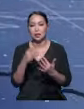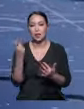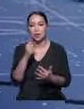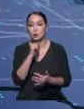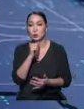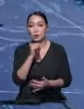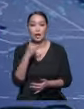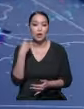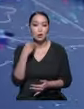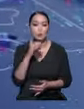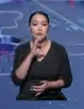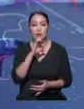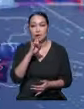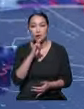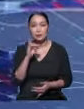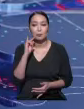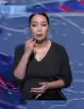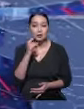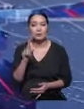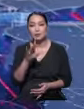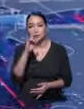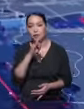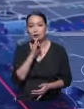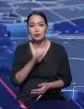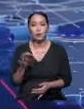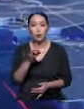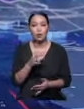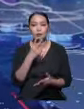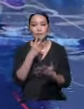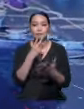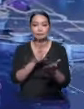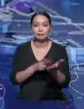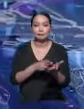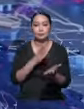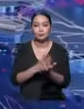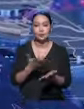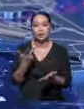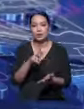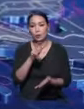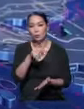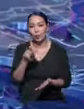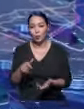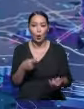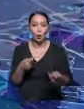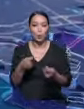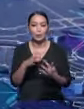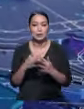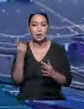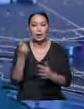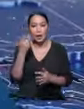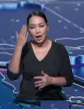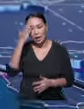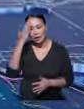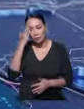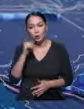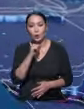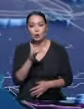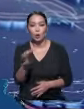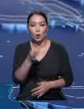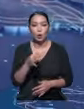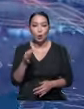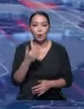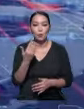Североказахстанской, Павлодарской и Западно-Казахстанской областей. Предъявлены подозрения трем должностным лицам Управления сельского хозяйства Акимата Кустанайской области,